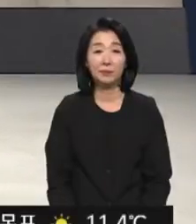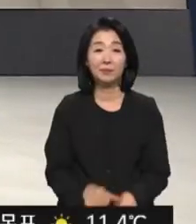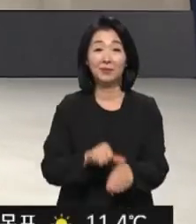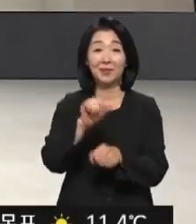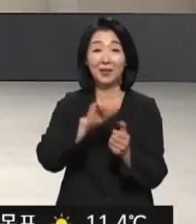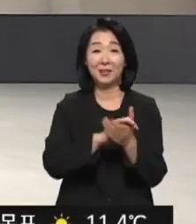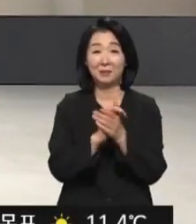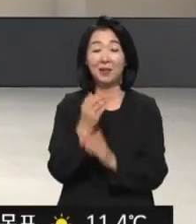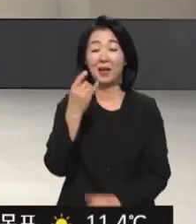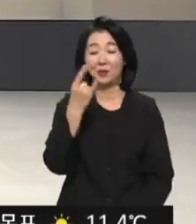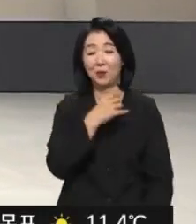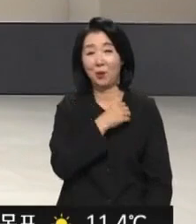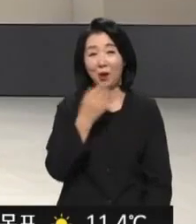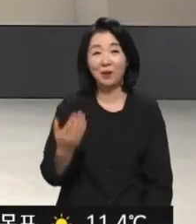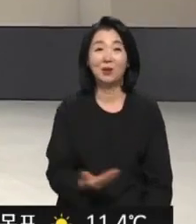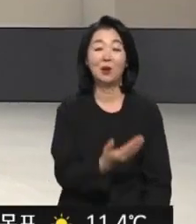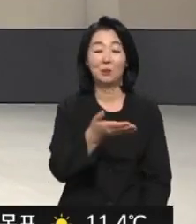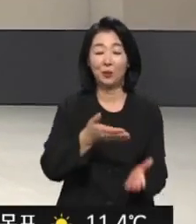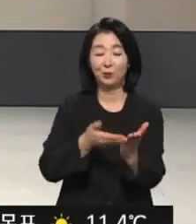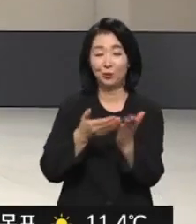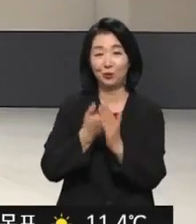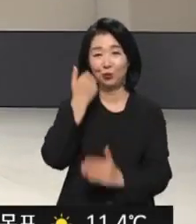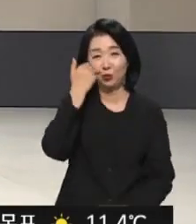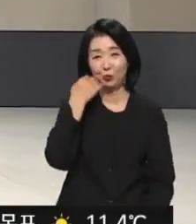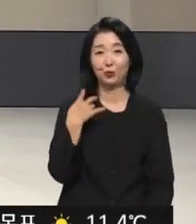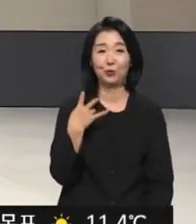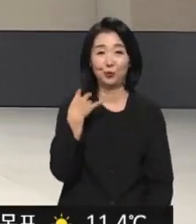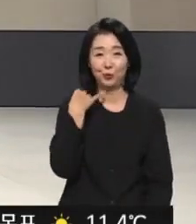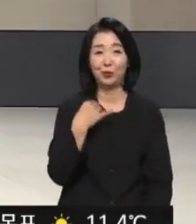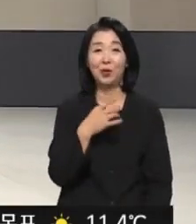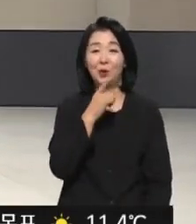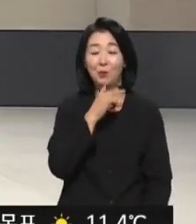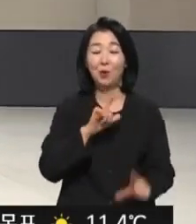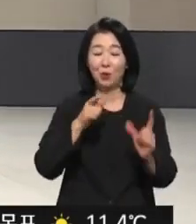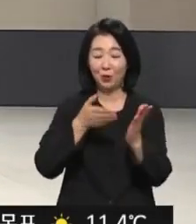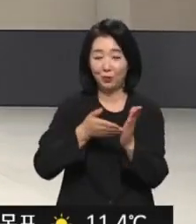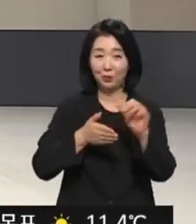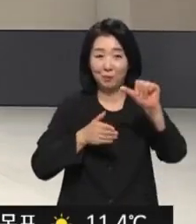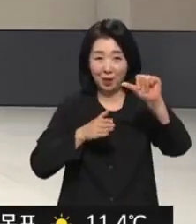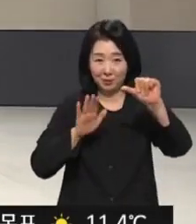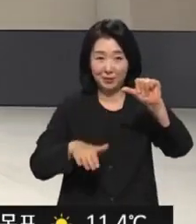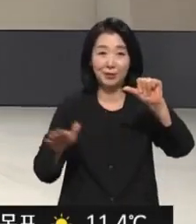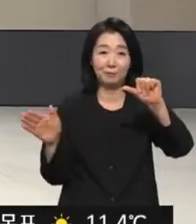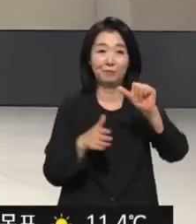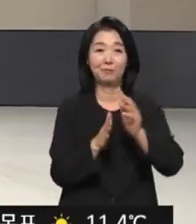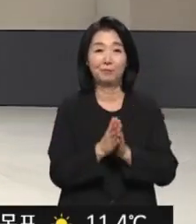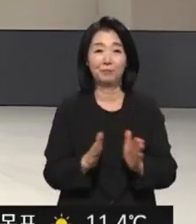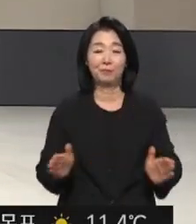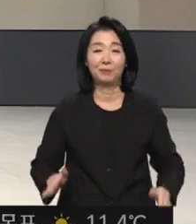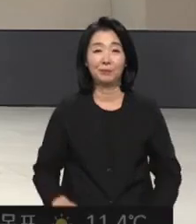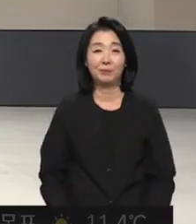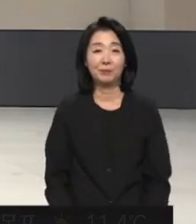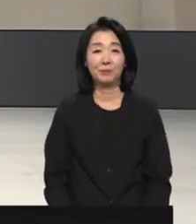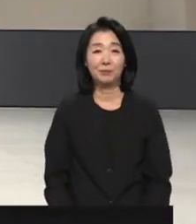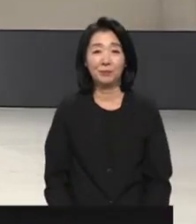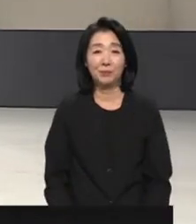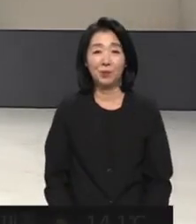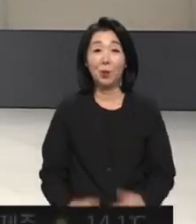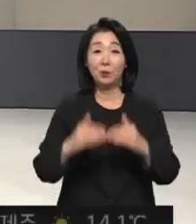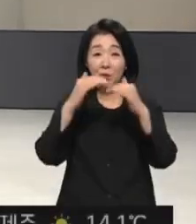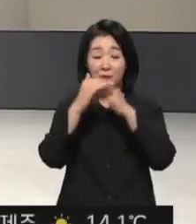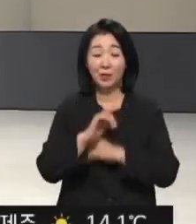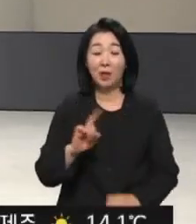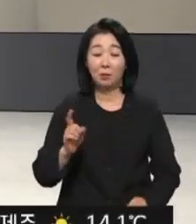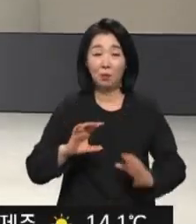네, 5시 하면 다정해 정 의원들의 뉴스 크리에이터 울체커입니다. 월요일에 뉴스픽 5 바로 들어갑니다. 오늘 준비한